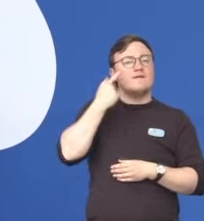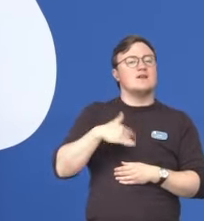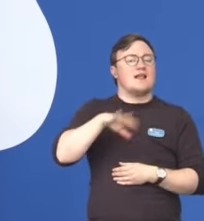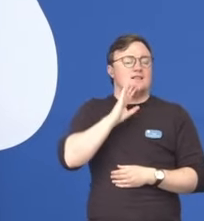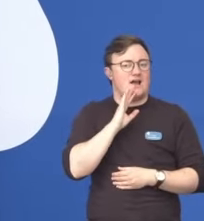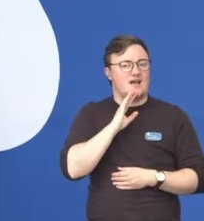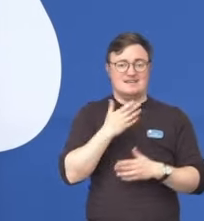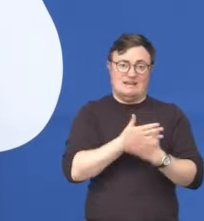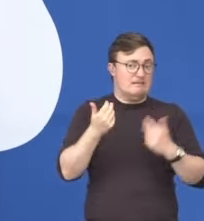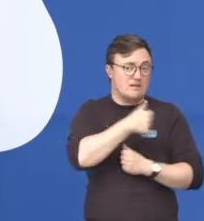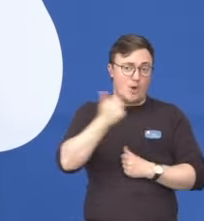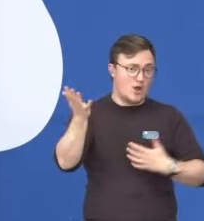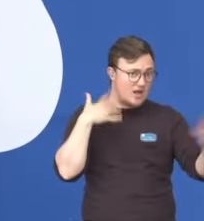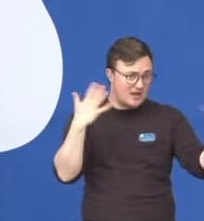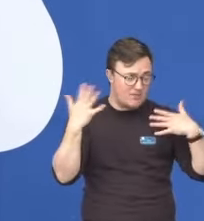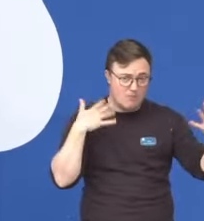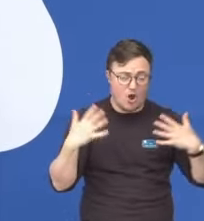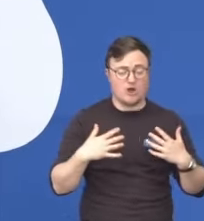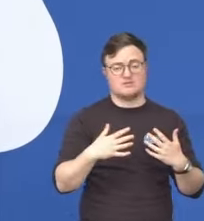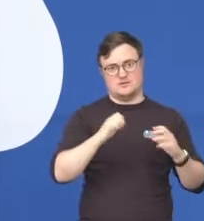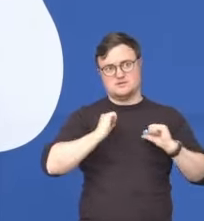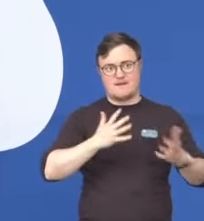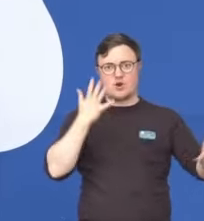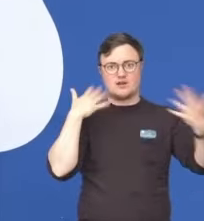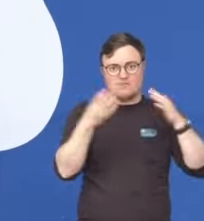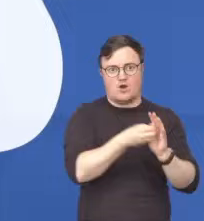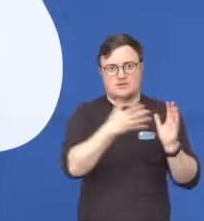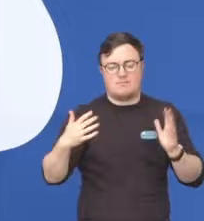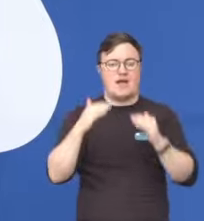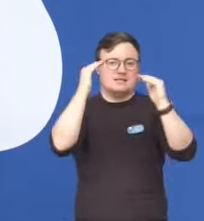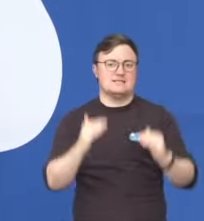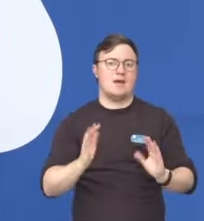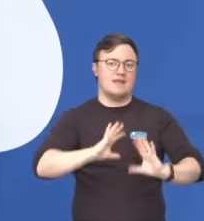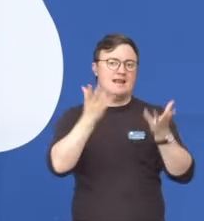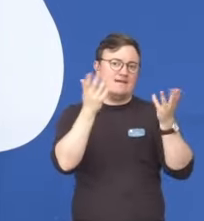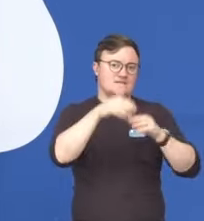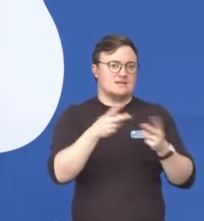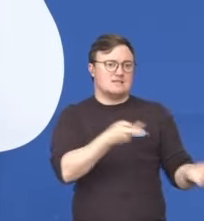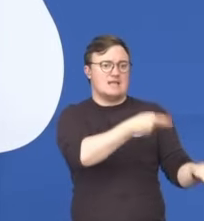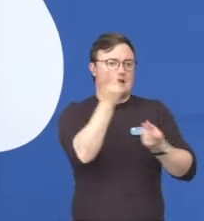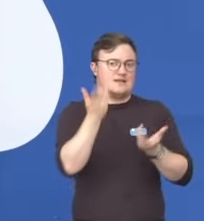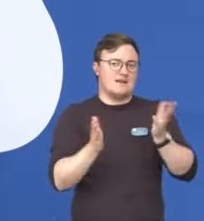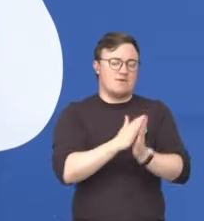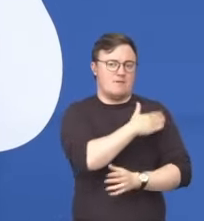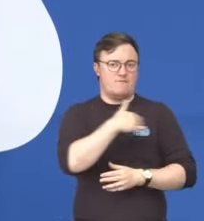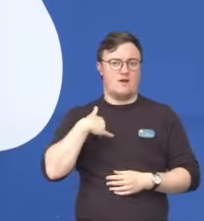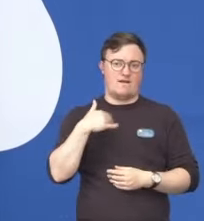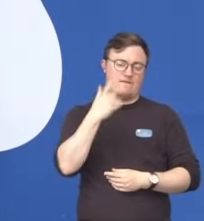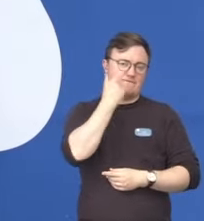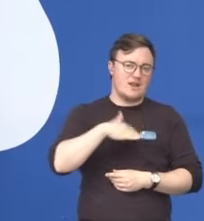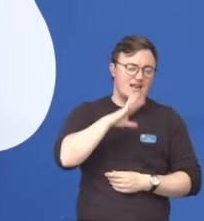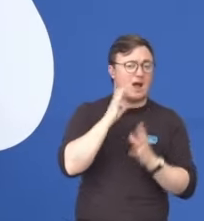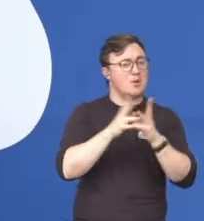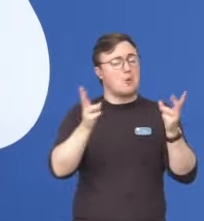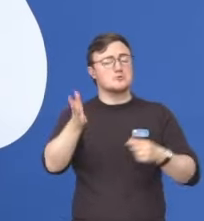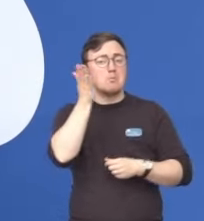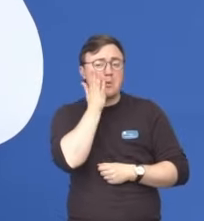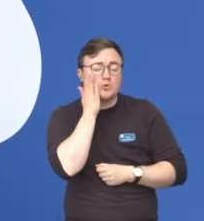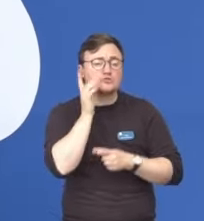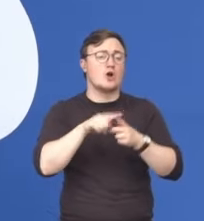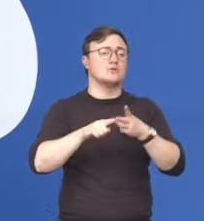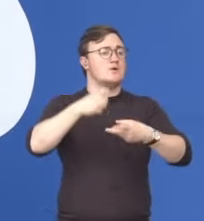att klimatförändringarna kommer göra att vi får en sämre levnadsstandard än våra föräldrar. Utan också när det kommer till bostäder, när det kommer till trygga